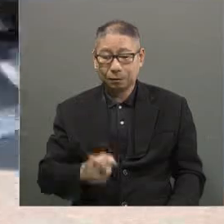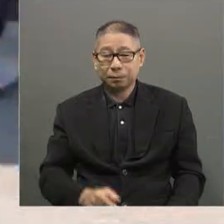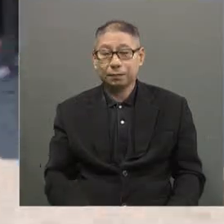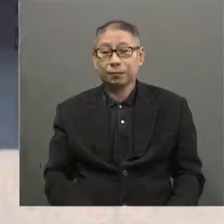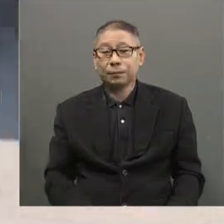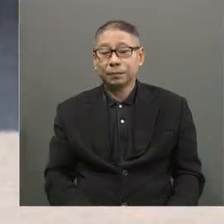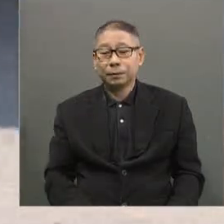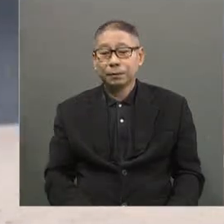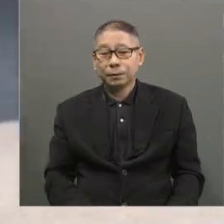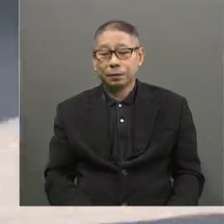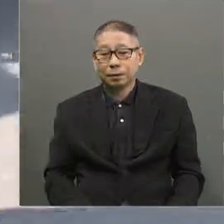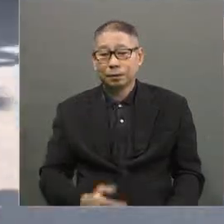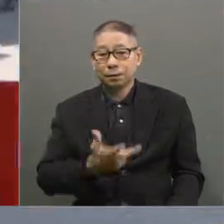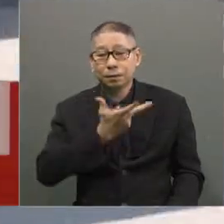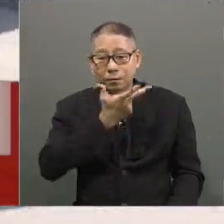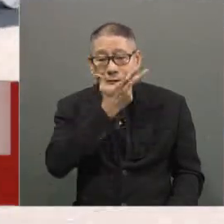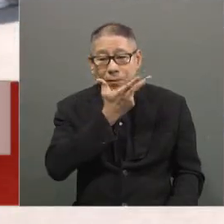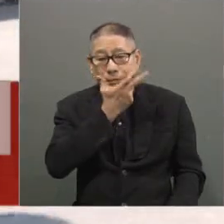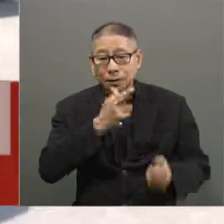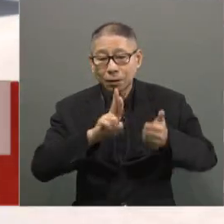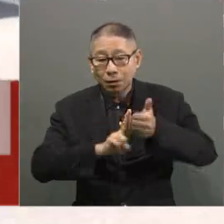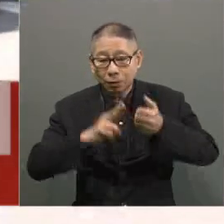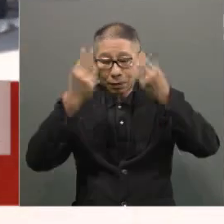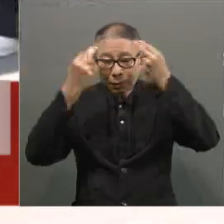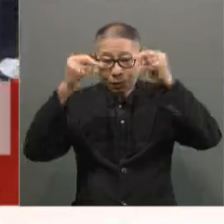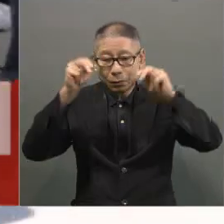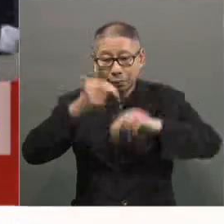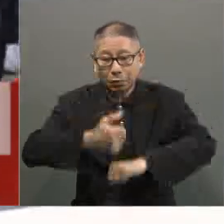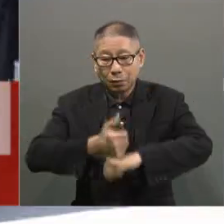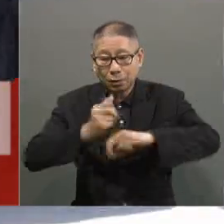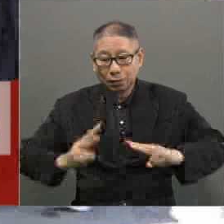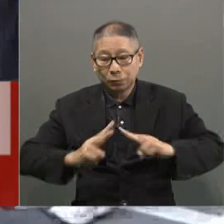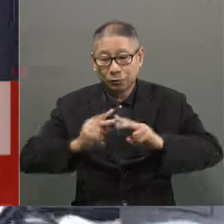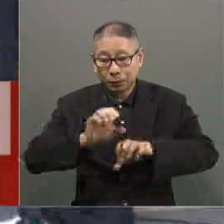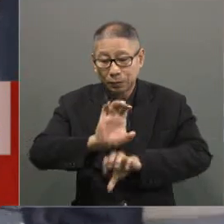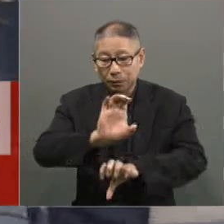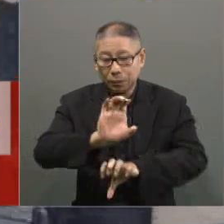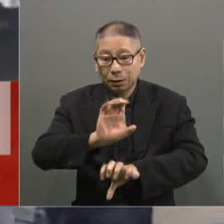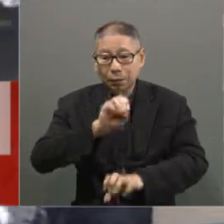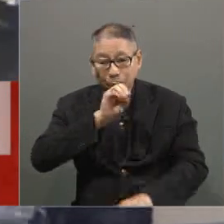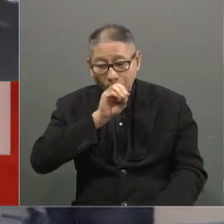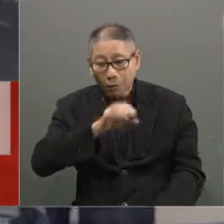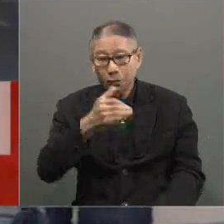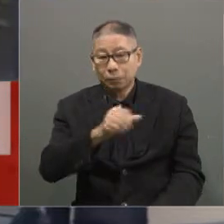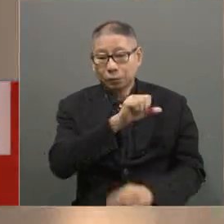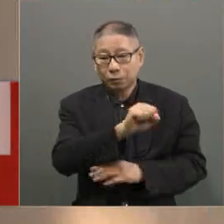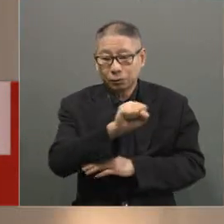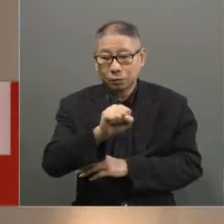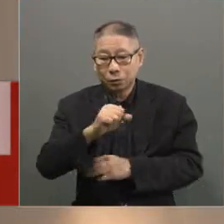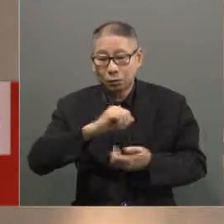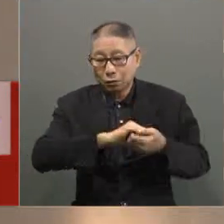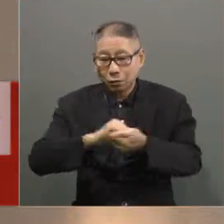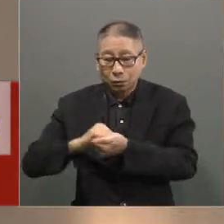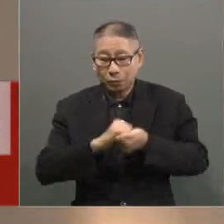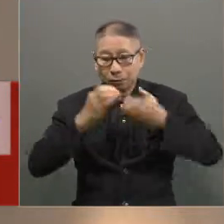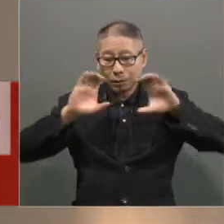ขณะที่นายอนุทินชาญวีรกูลรองนายกรัฐมนตรีและรัฐมนตรีว่าการกระทรวงมหาดไทยก็กล่าวถึงกรณีที่ส.ส.พรรคร่วมรัฐบาลเต